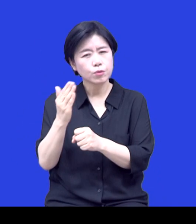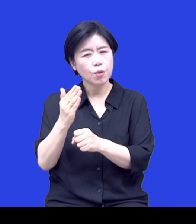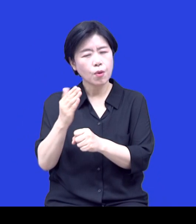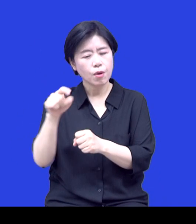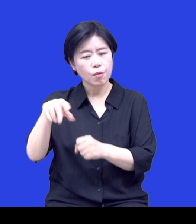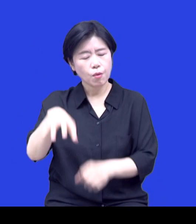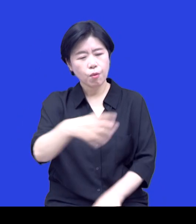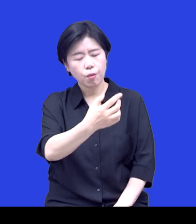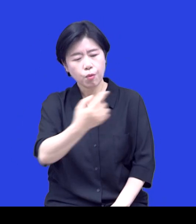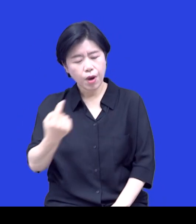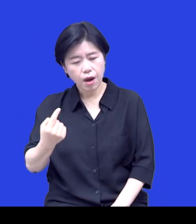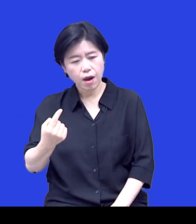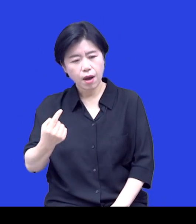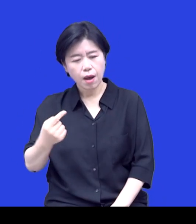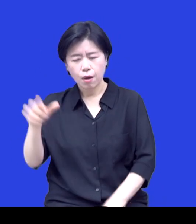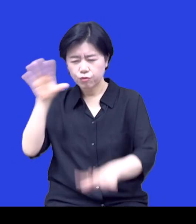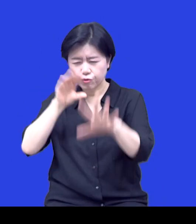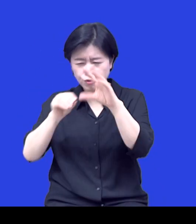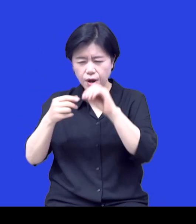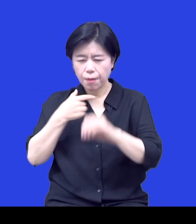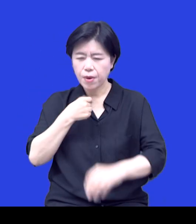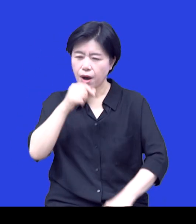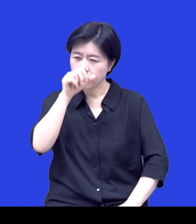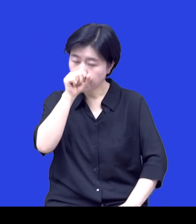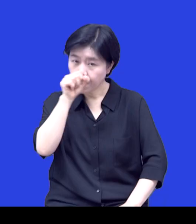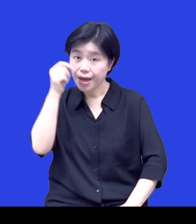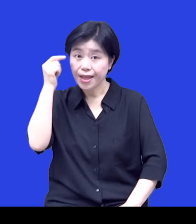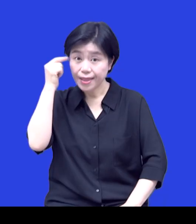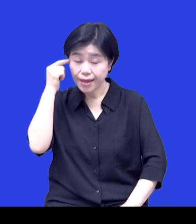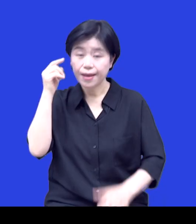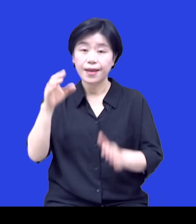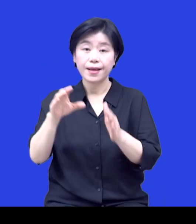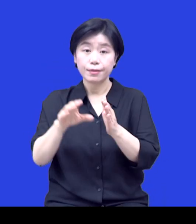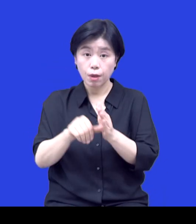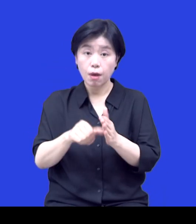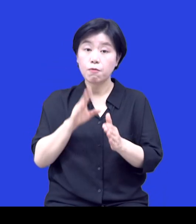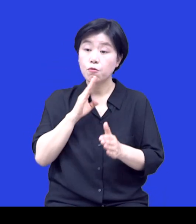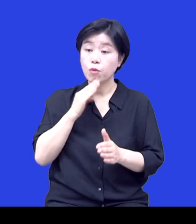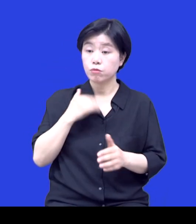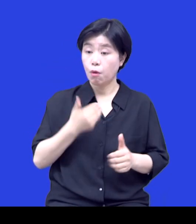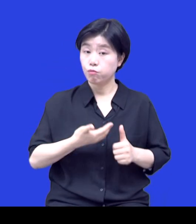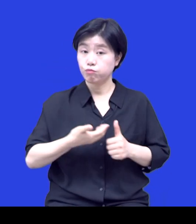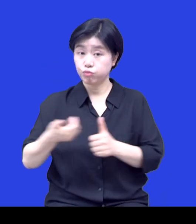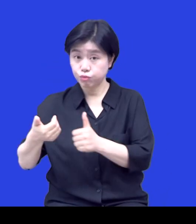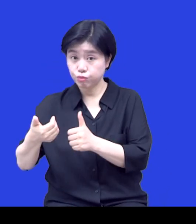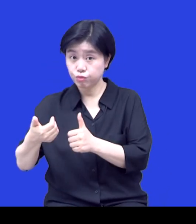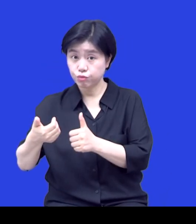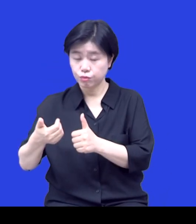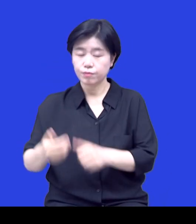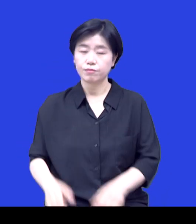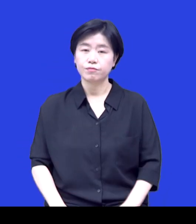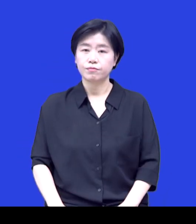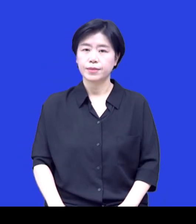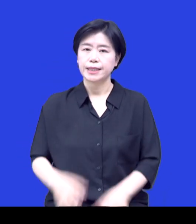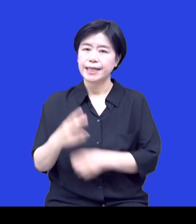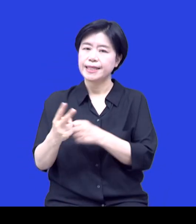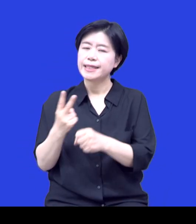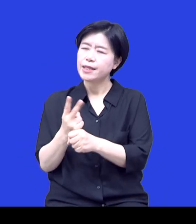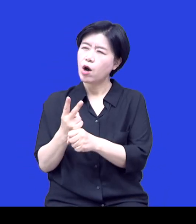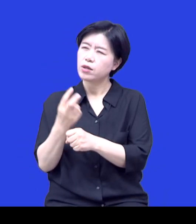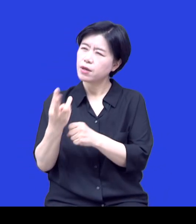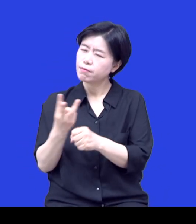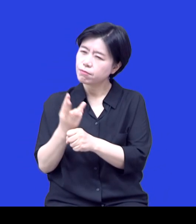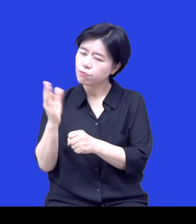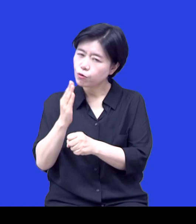마치고 99년도에 하영조 목사님 초청해 주셔서 온누리교회 부교육자로 와서 나 여기서 한 2, 3년만 배우고